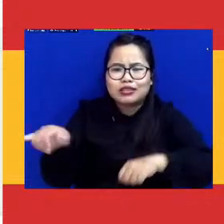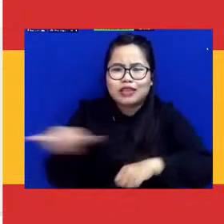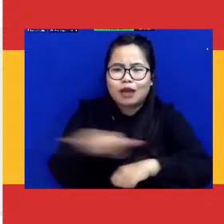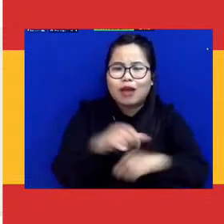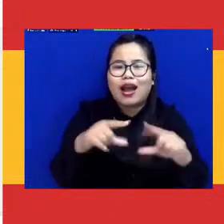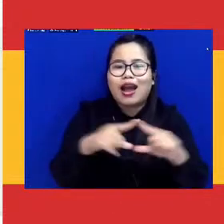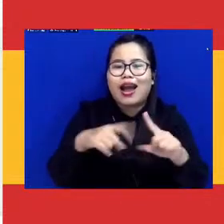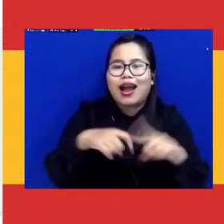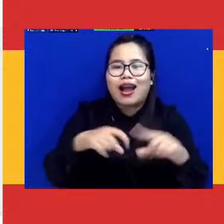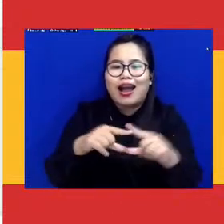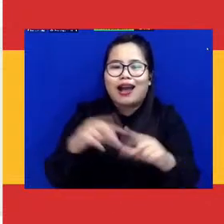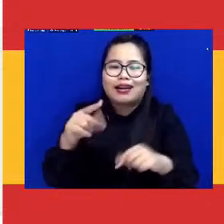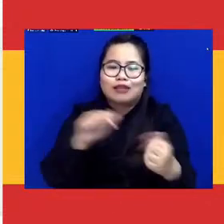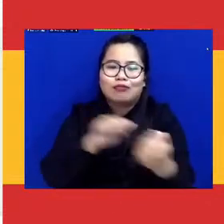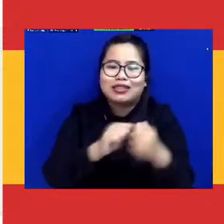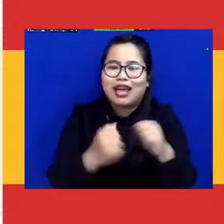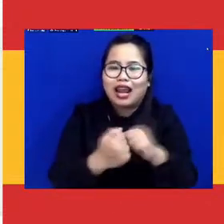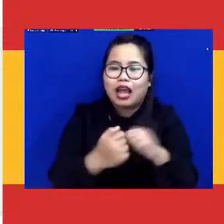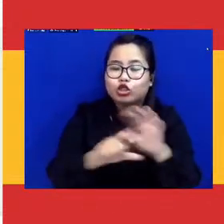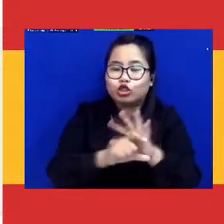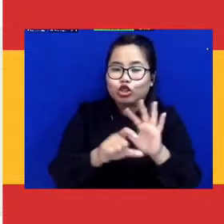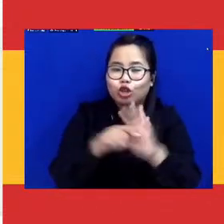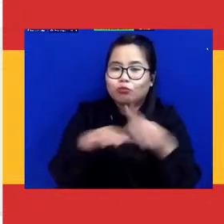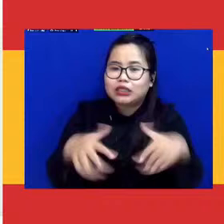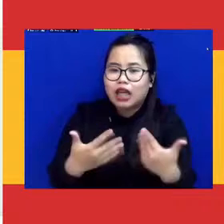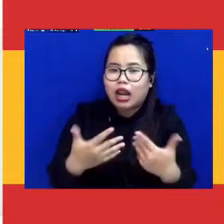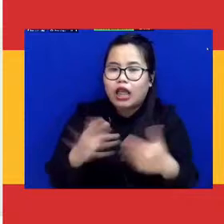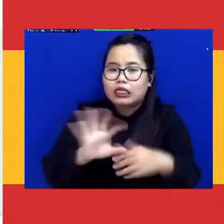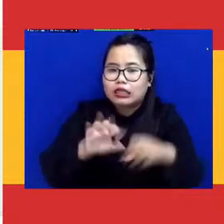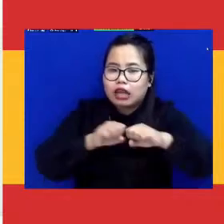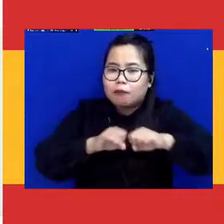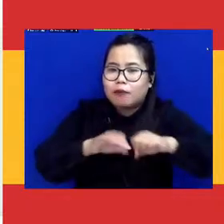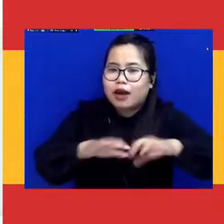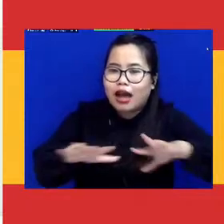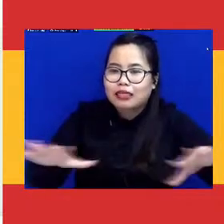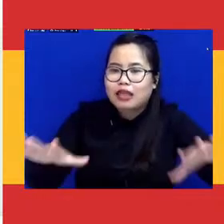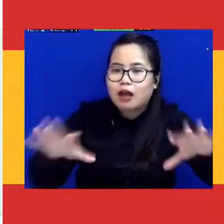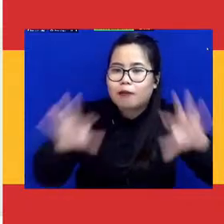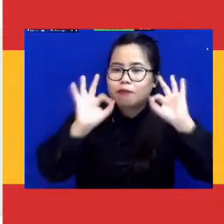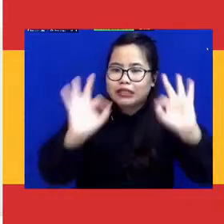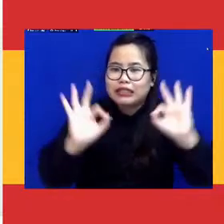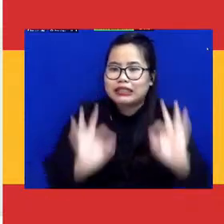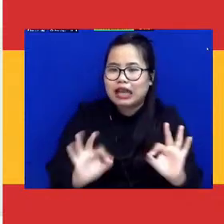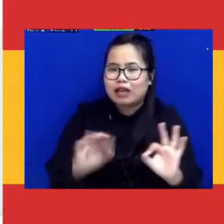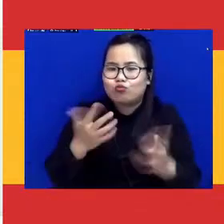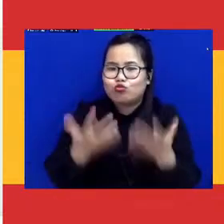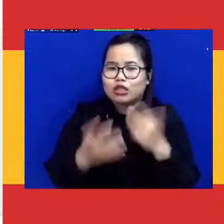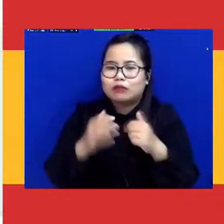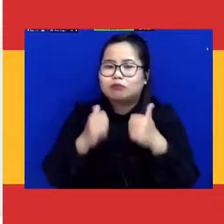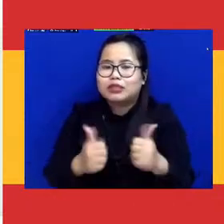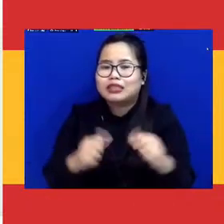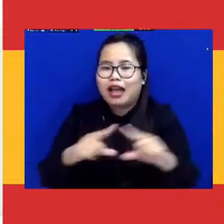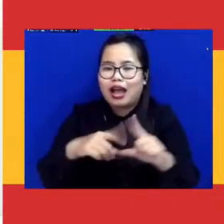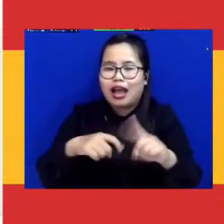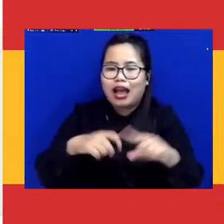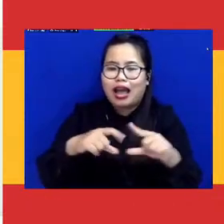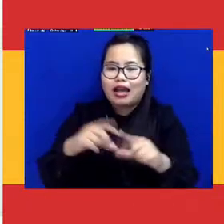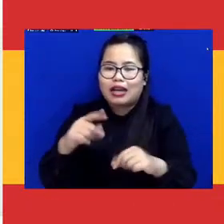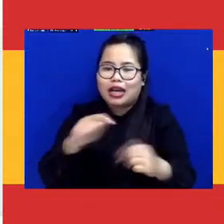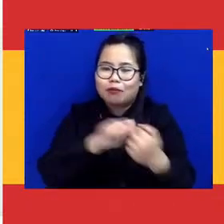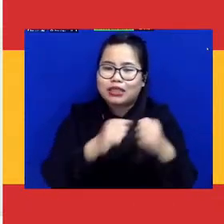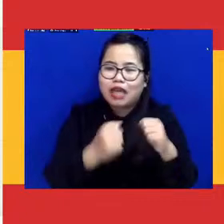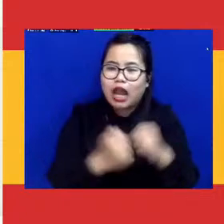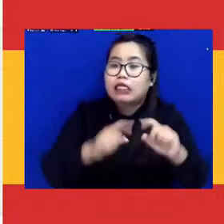akar permasalahan. Misalnya, tidak meratanya pendidikan itu bisa menjadi akar permasalahan,